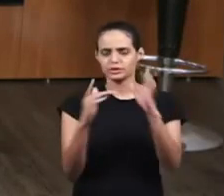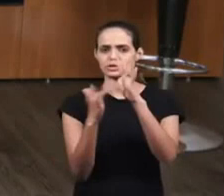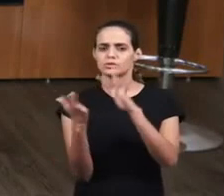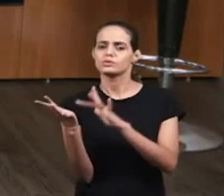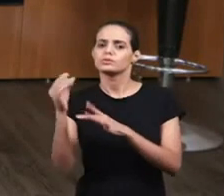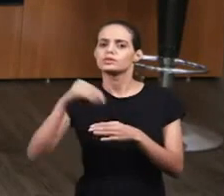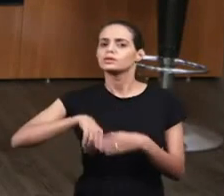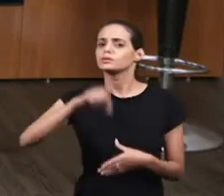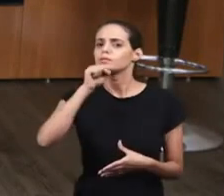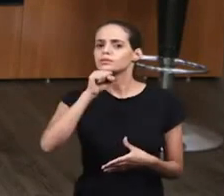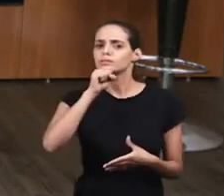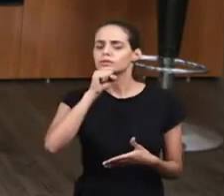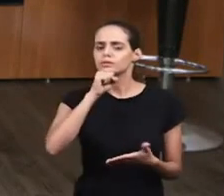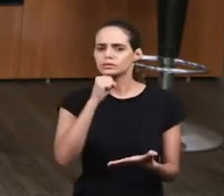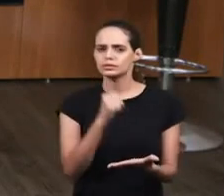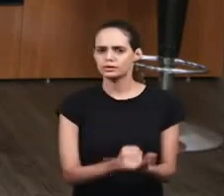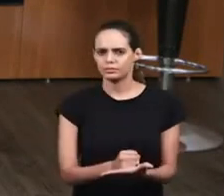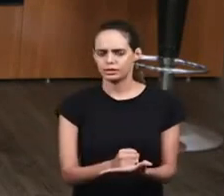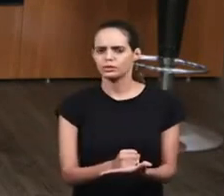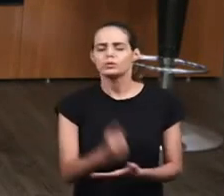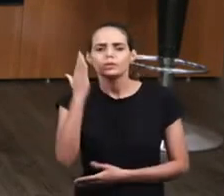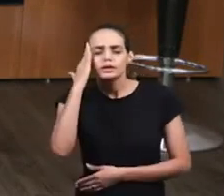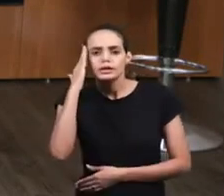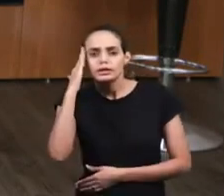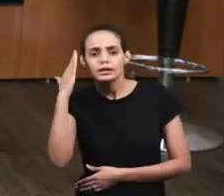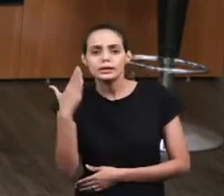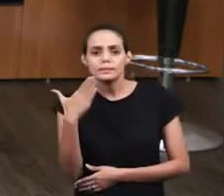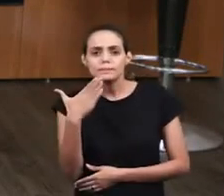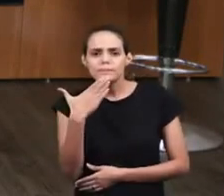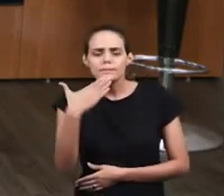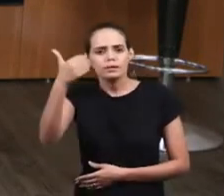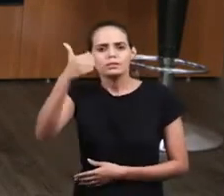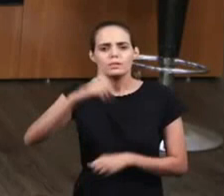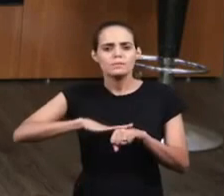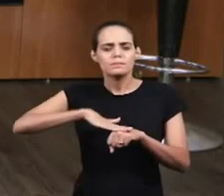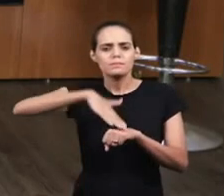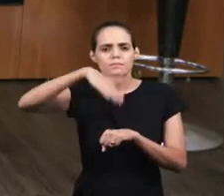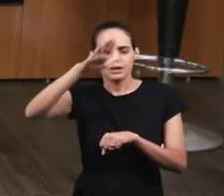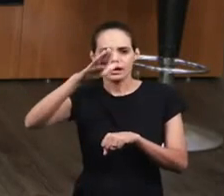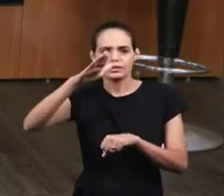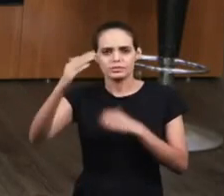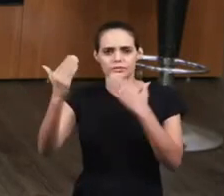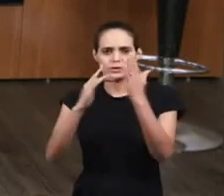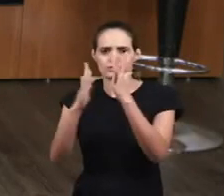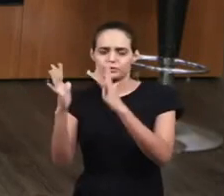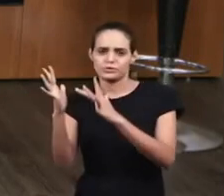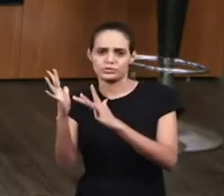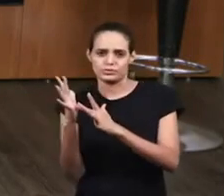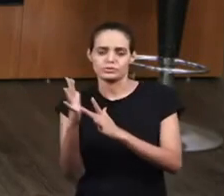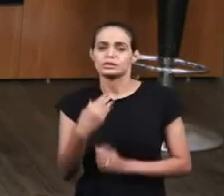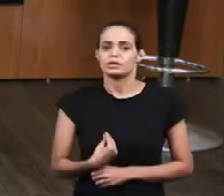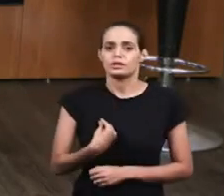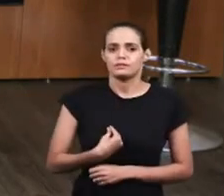fortsetzen und die prophetische Figur des Herrn Jesus im Leben des großen Königs